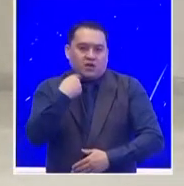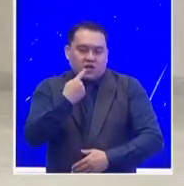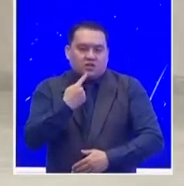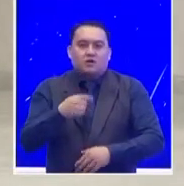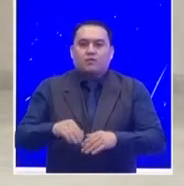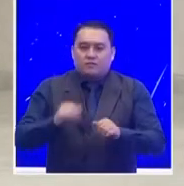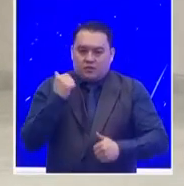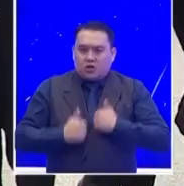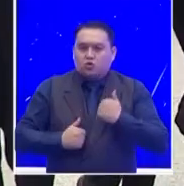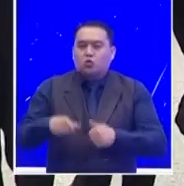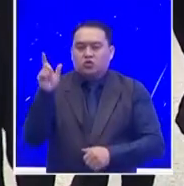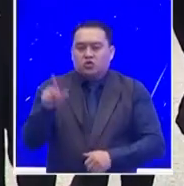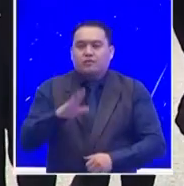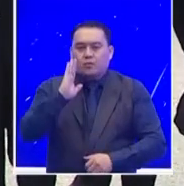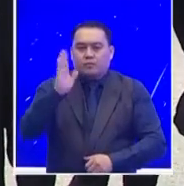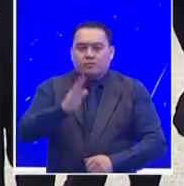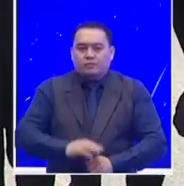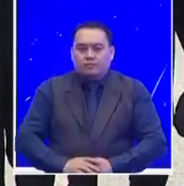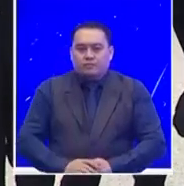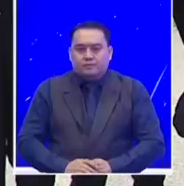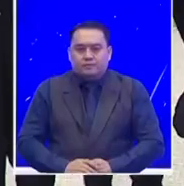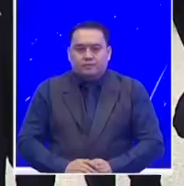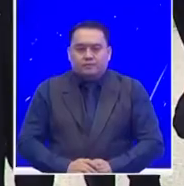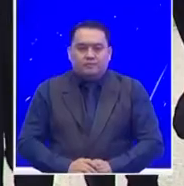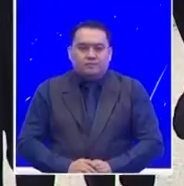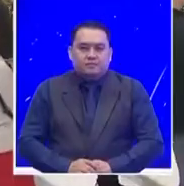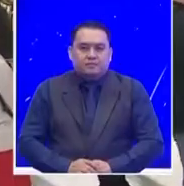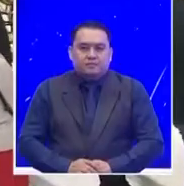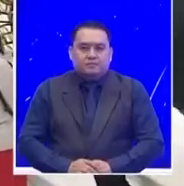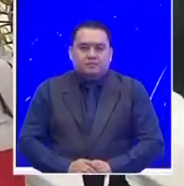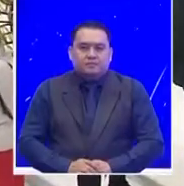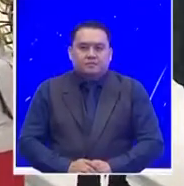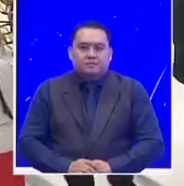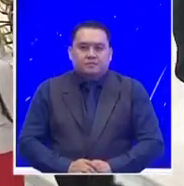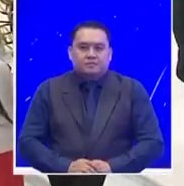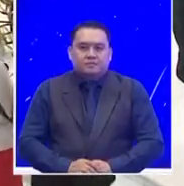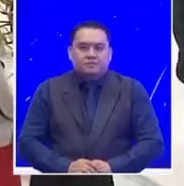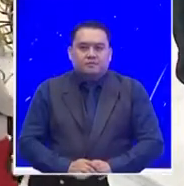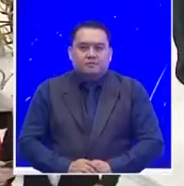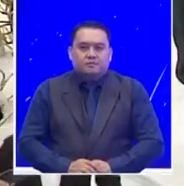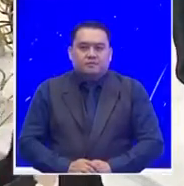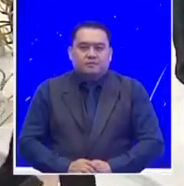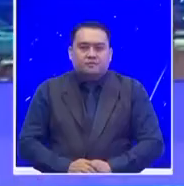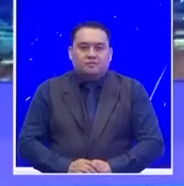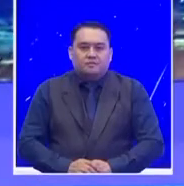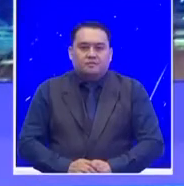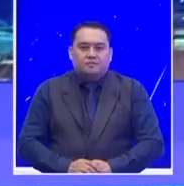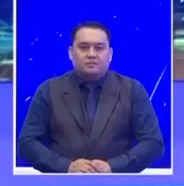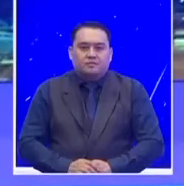из них вырастут достойные граждане нашей страны. Гульмира Тимиргалиева, Абзал Нусипов, телеканал ЖТСУ, Талдыкурган.